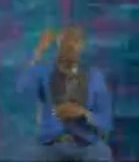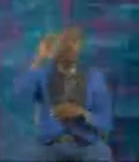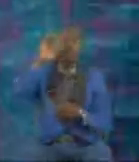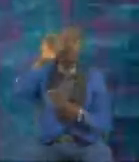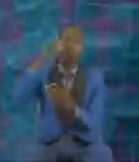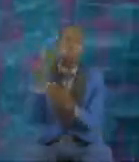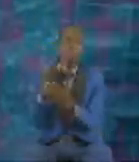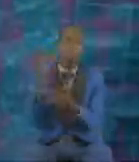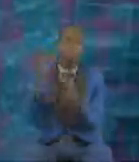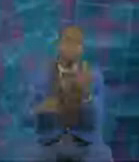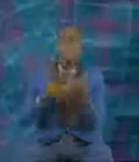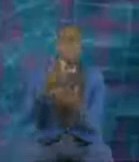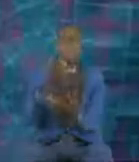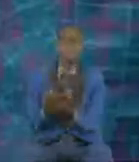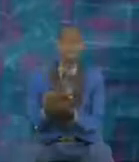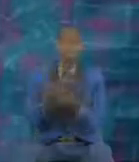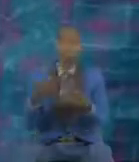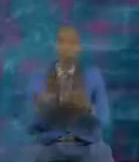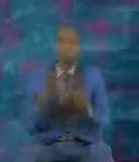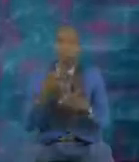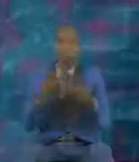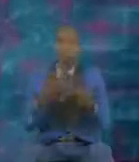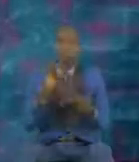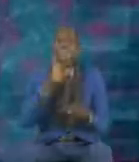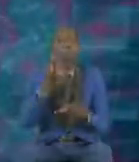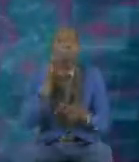destination, là où tu es censé être,